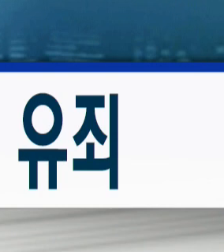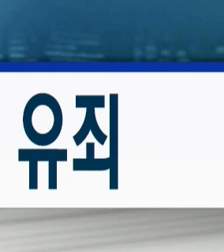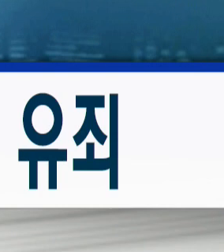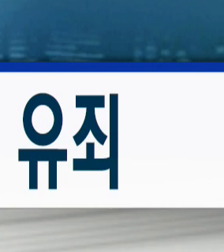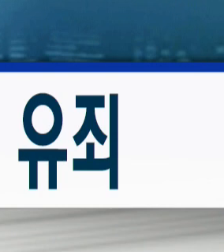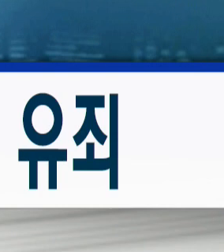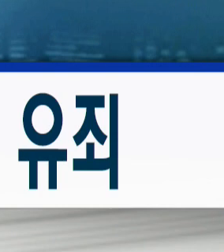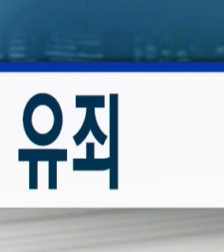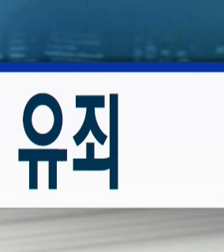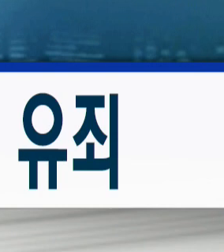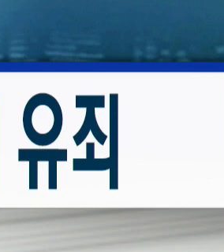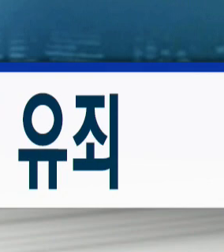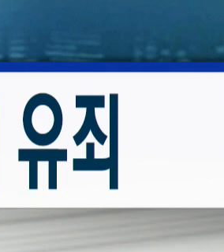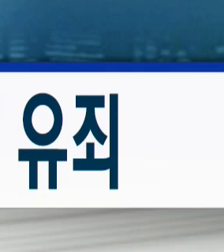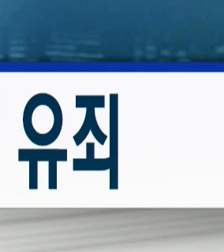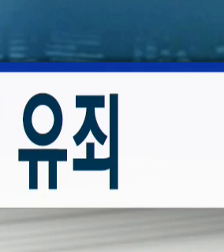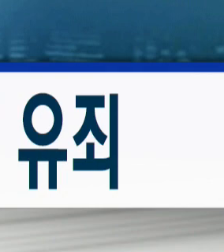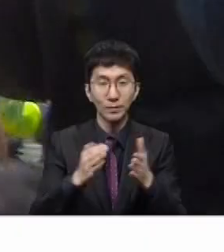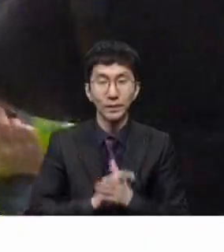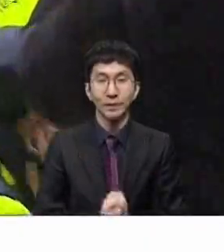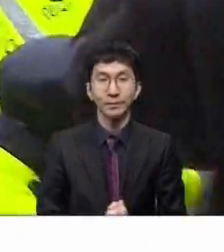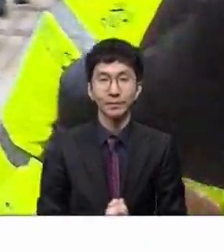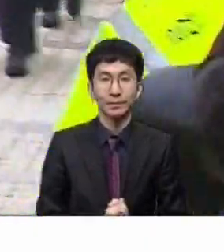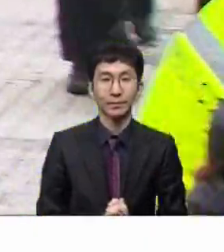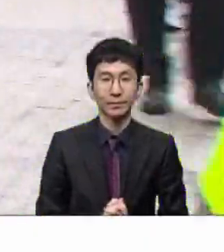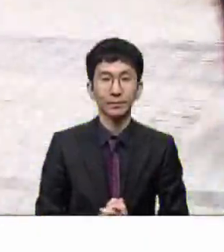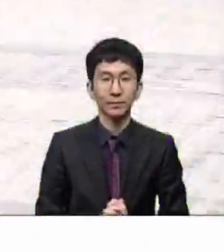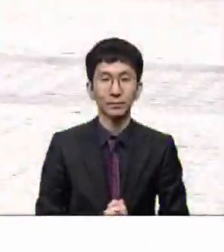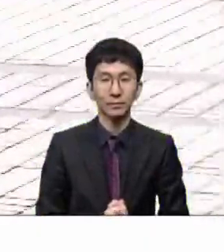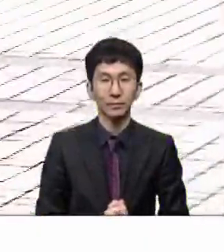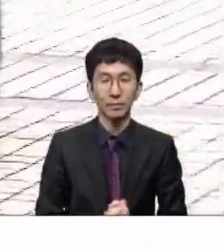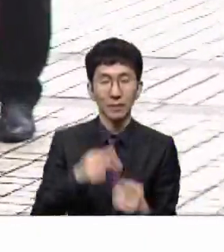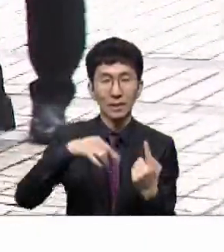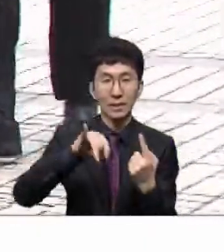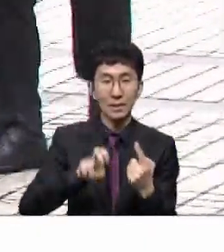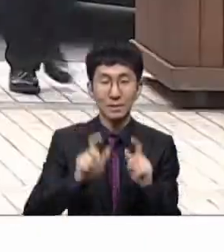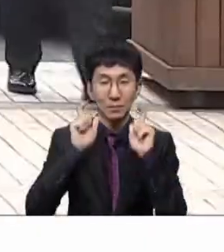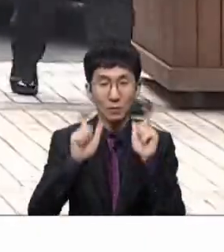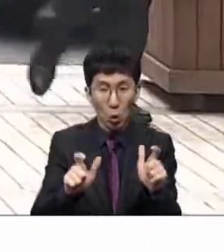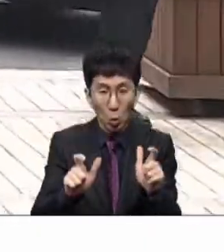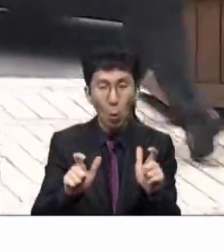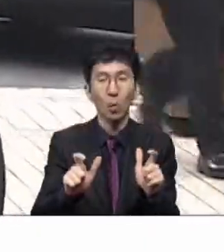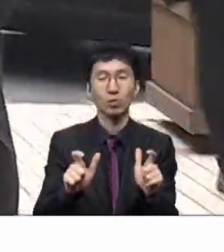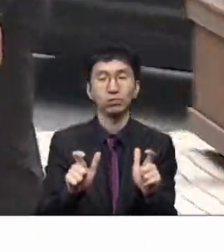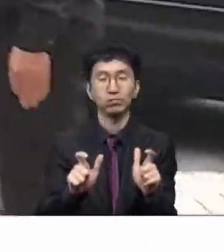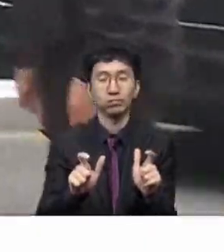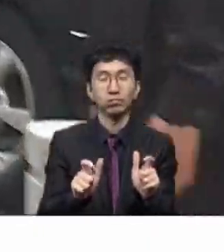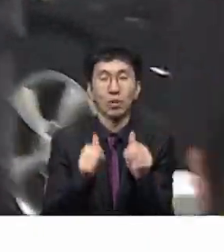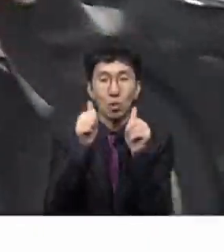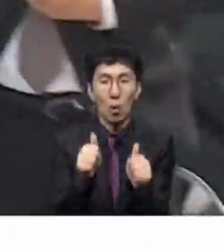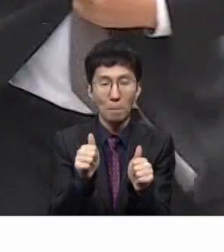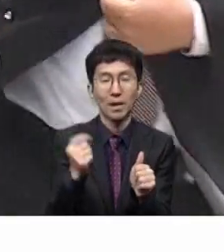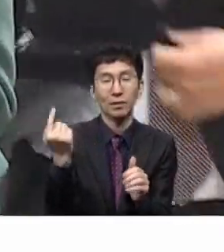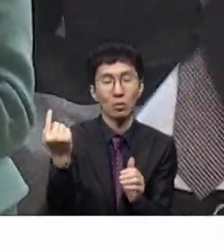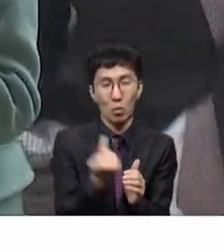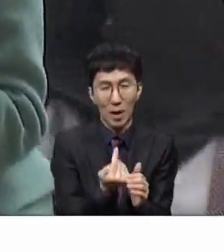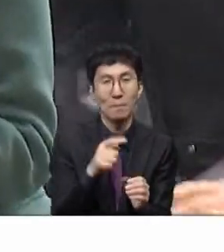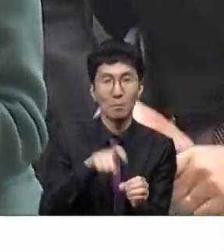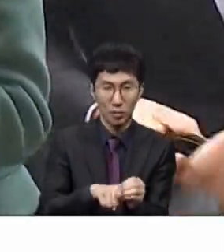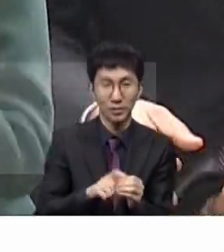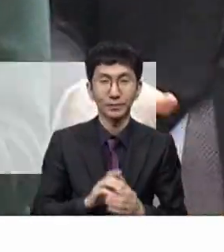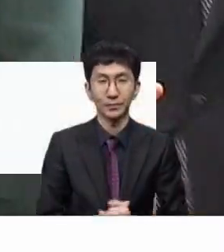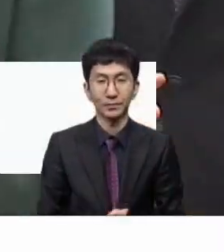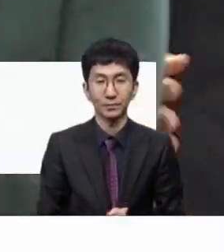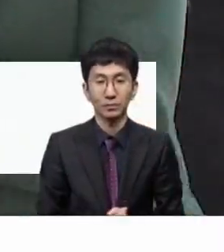판단했습니다. 이현영 기자가 취재했습니다. 1심 선고 공판 출석을 위해 법원에 도착한 정경심 교수.